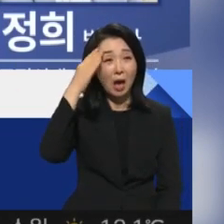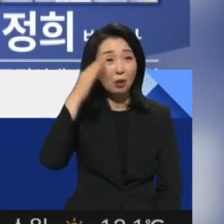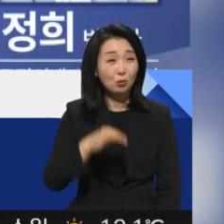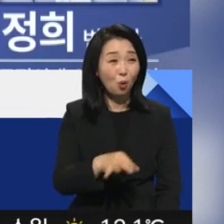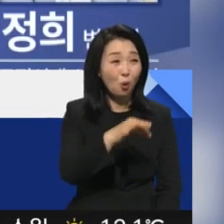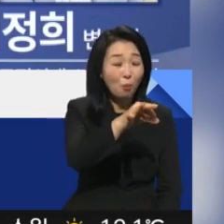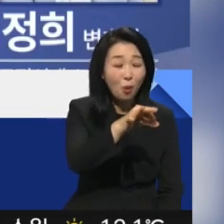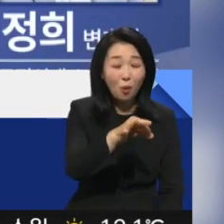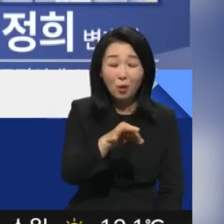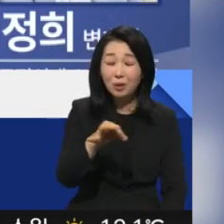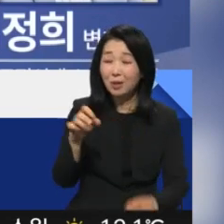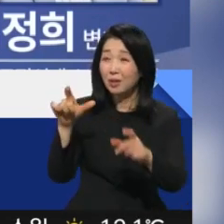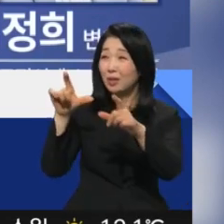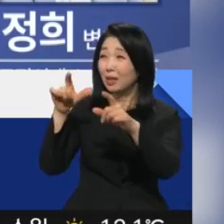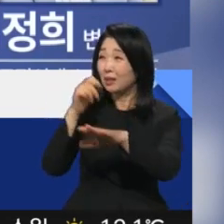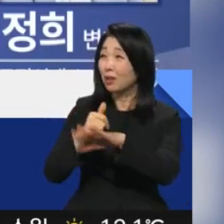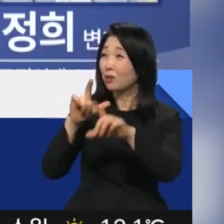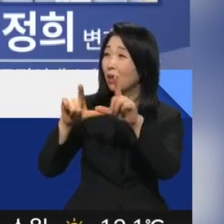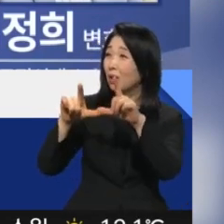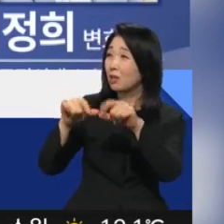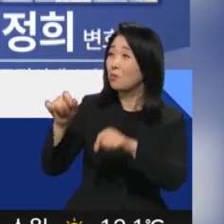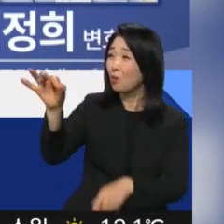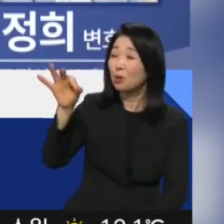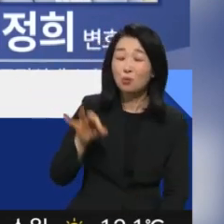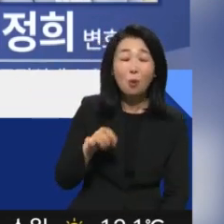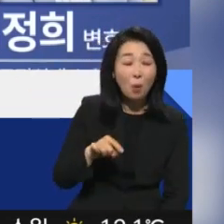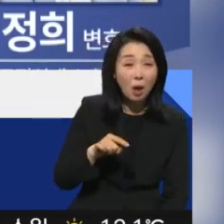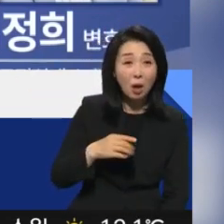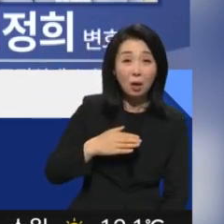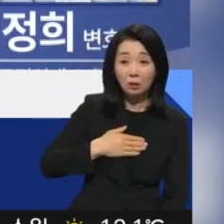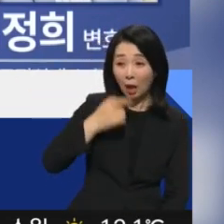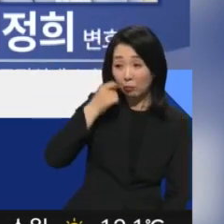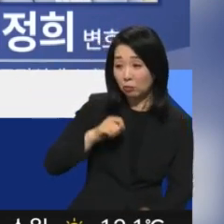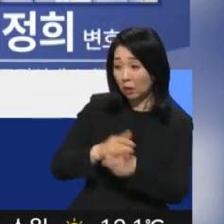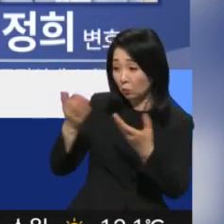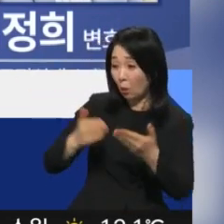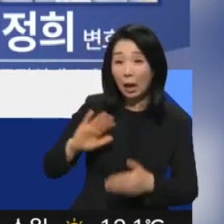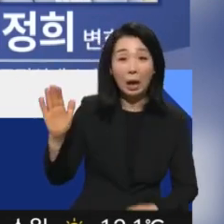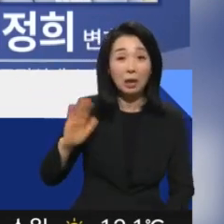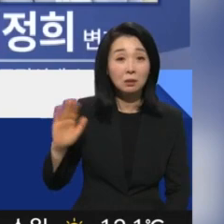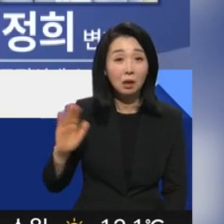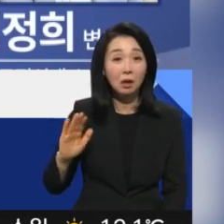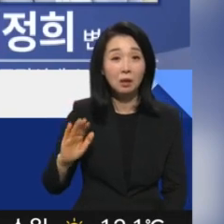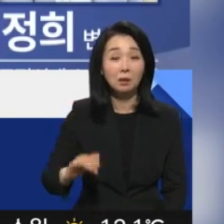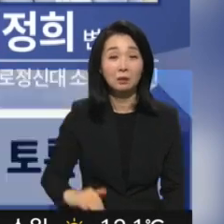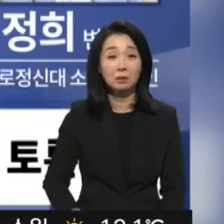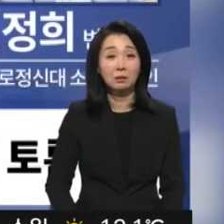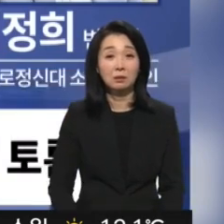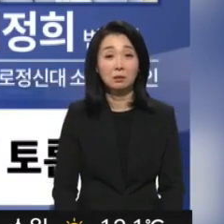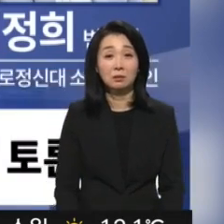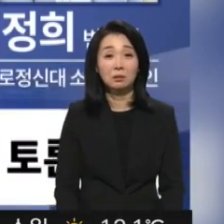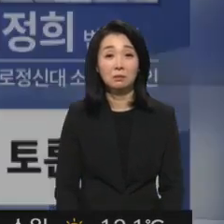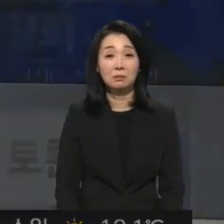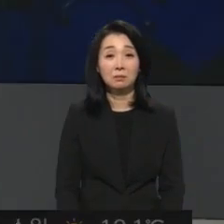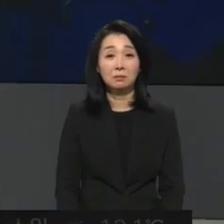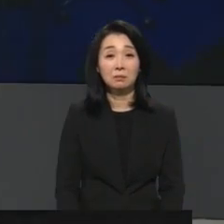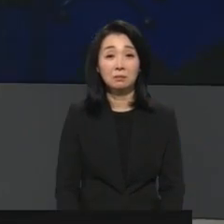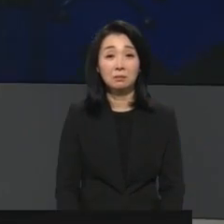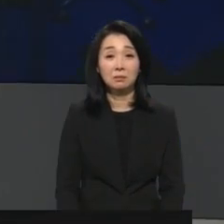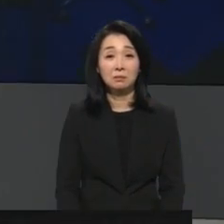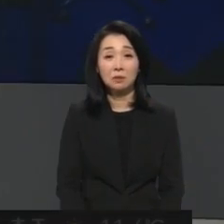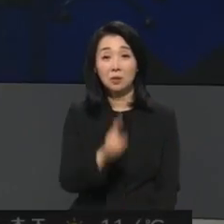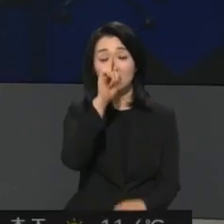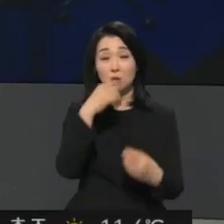그 돈을 받아야 되느냐 나는 불우이웃돕기 대상자는 아니다라는 취지입니다 그리고